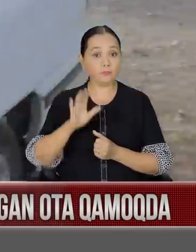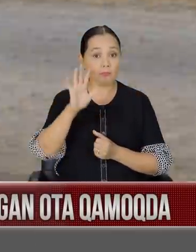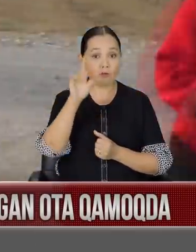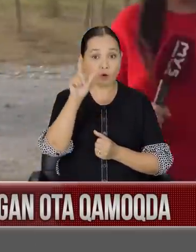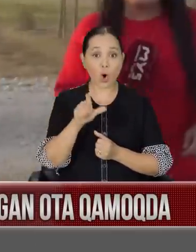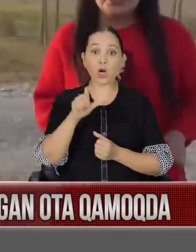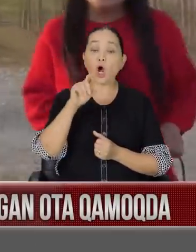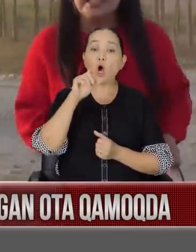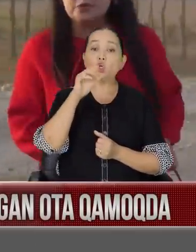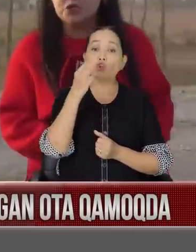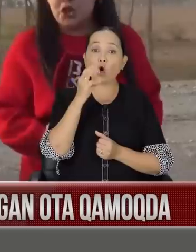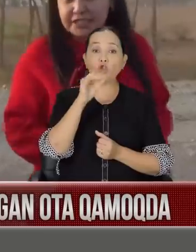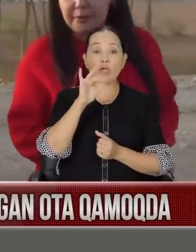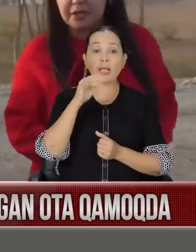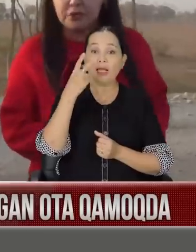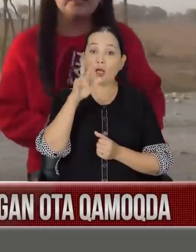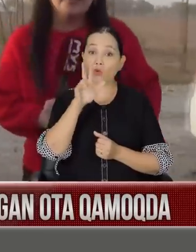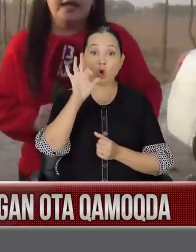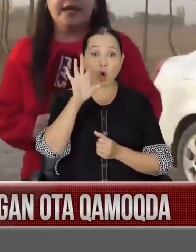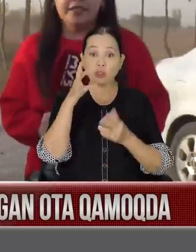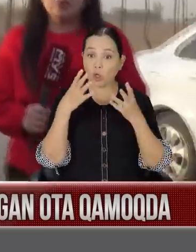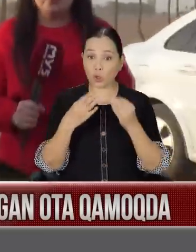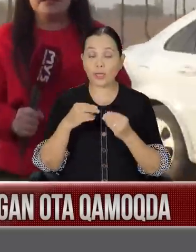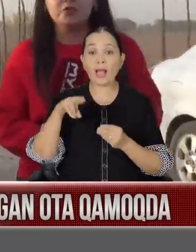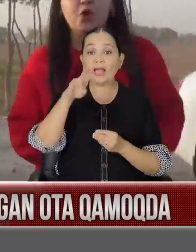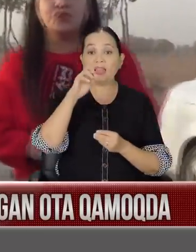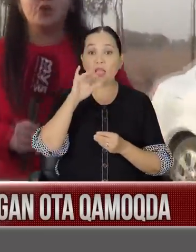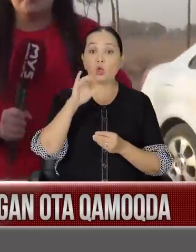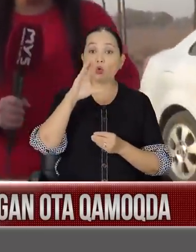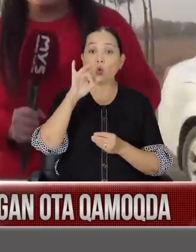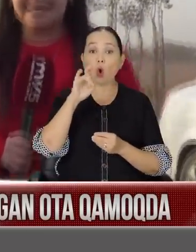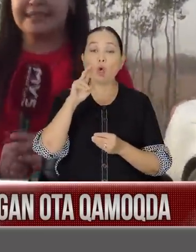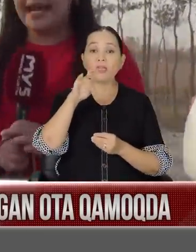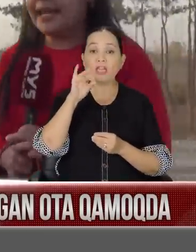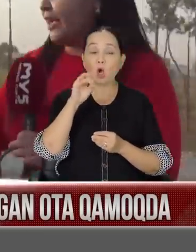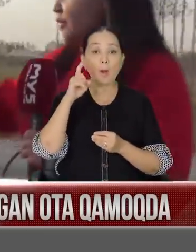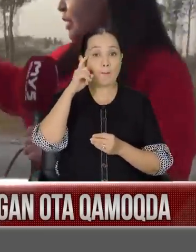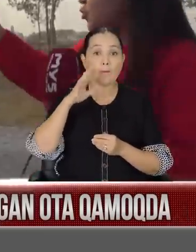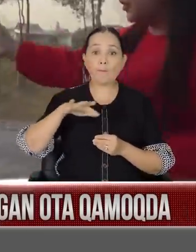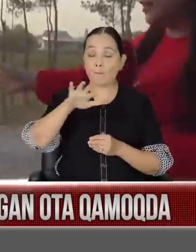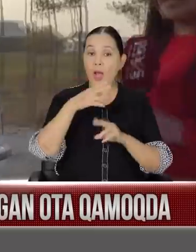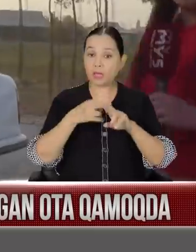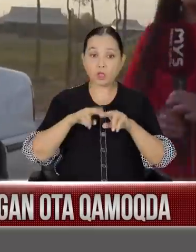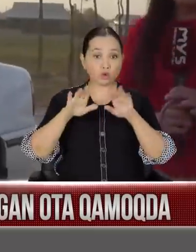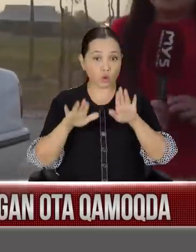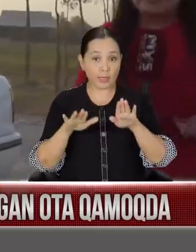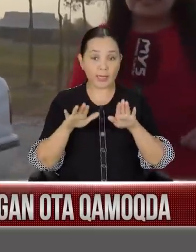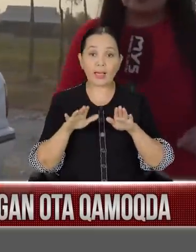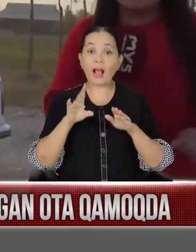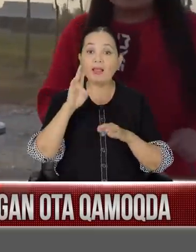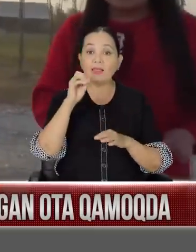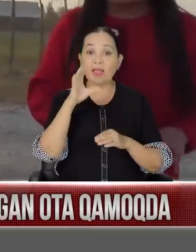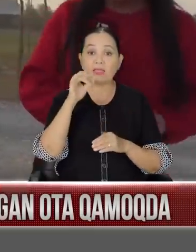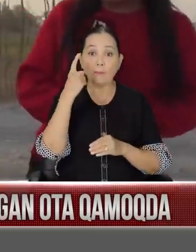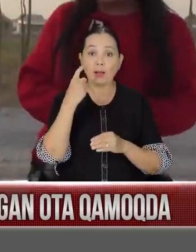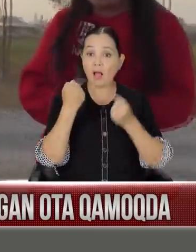Fuqaro Shokirjon Kibarov shu yilning 23 oktyabr kuni Denov tumani Surxondiyor mahallasi, ya'ni aynan mana shu yerga Nexia